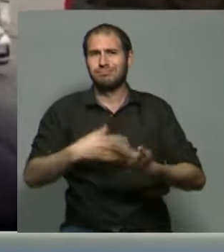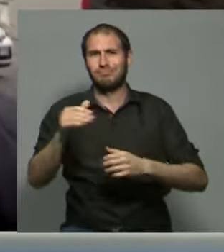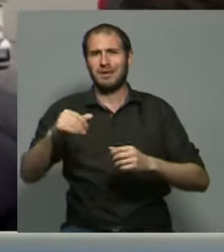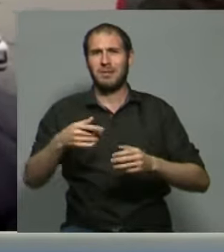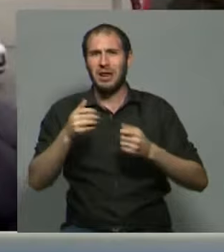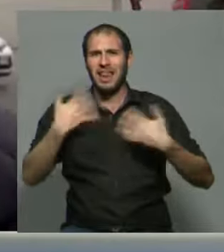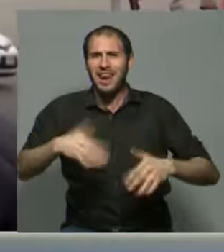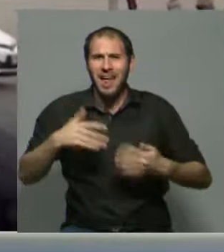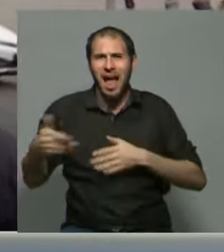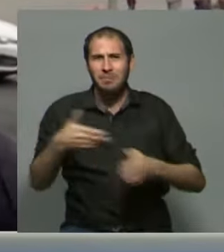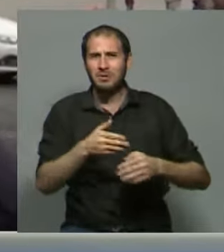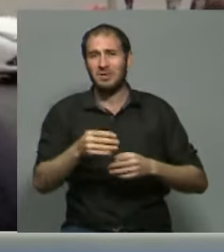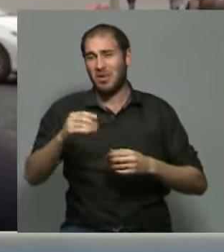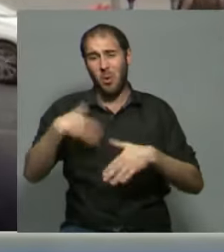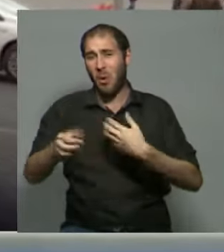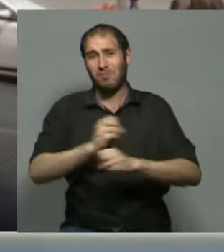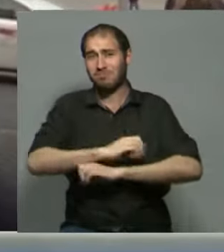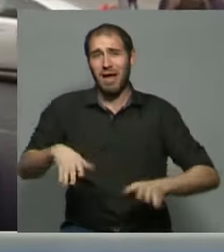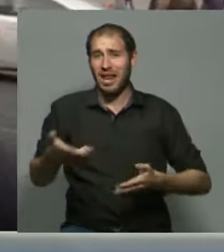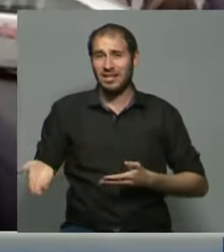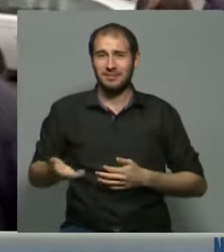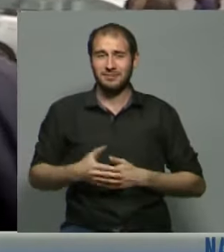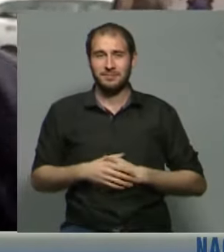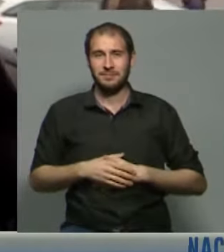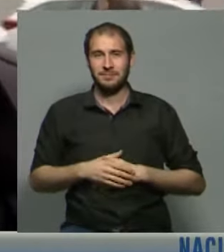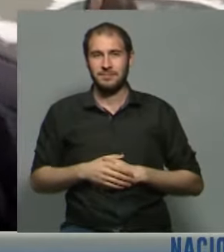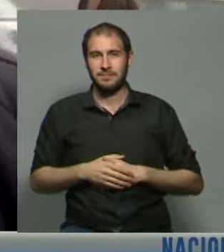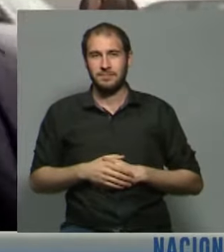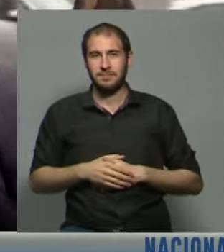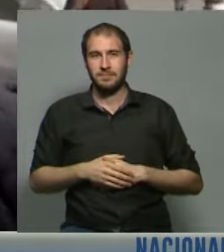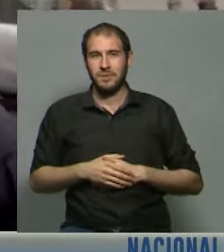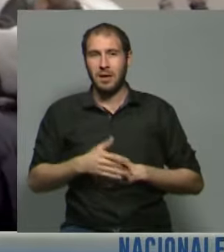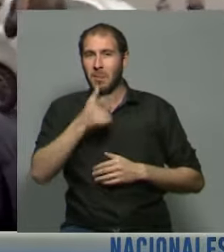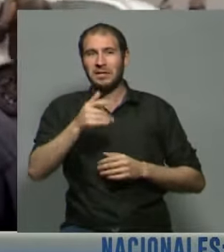a Brescia, a frenesia e a portati a giocare male.